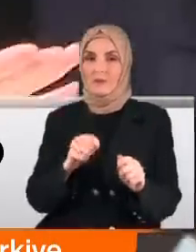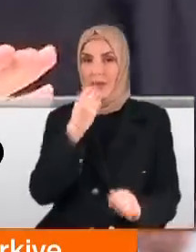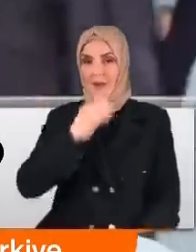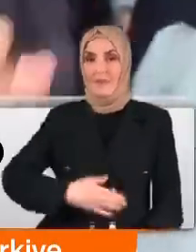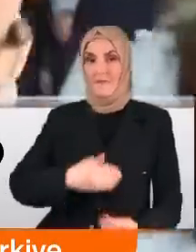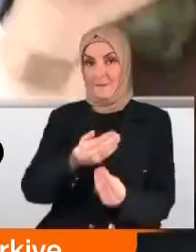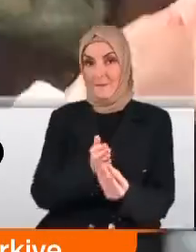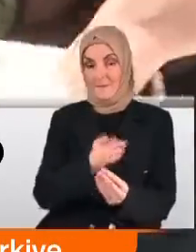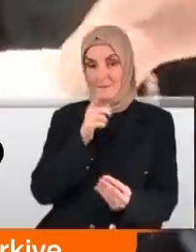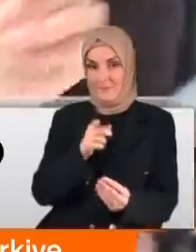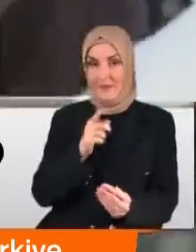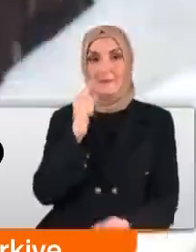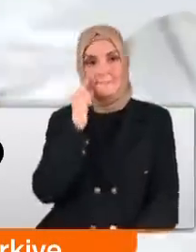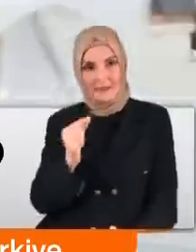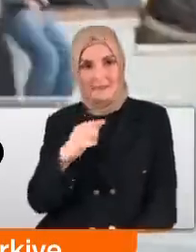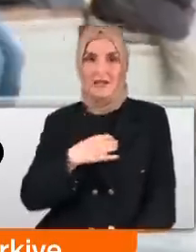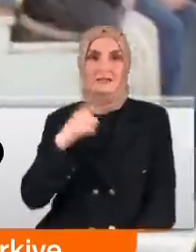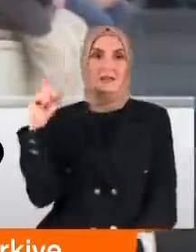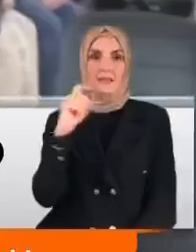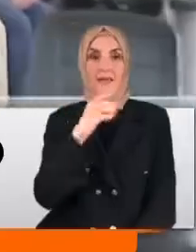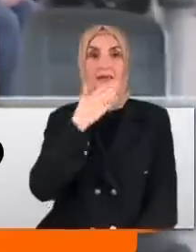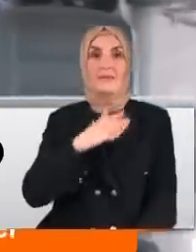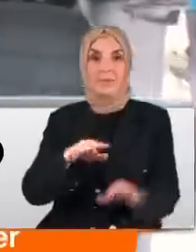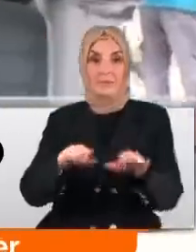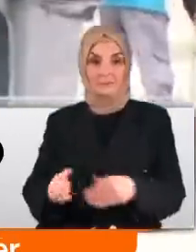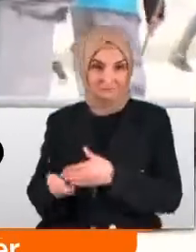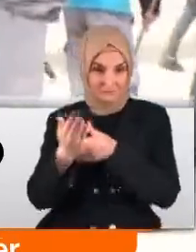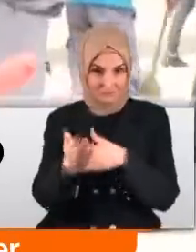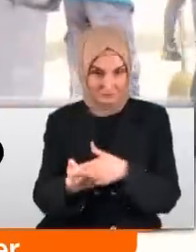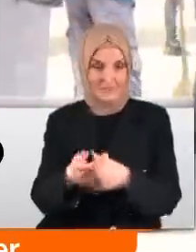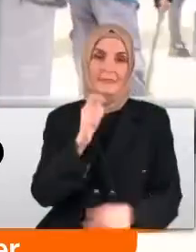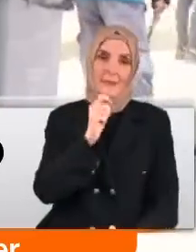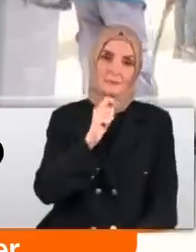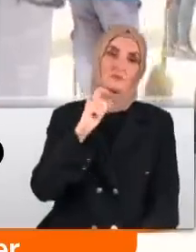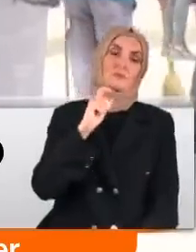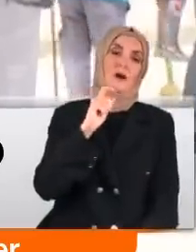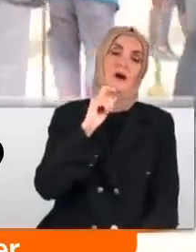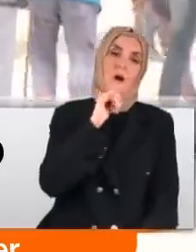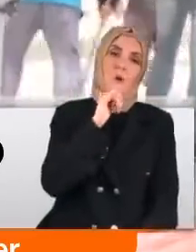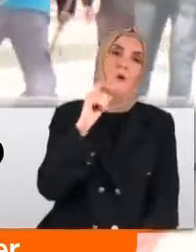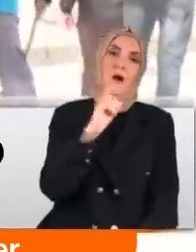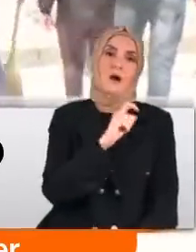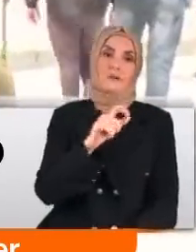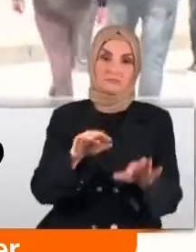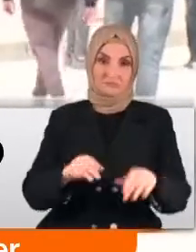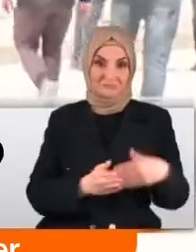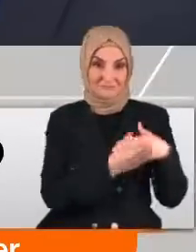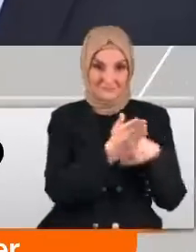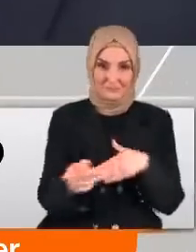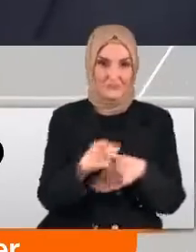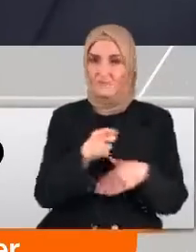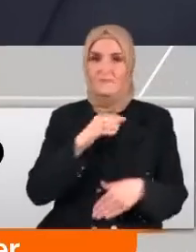ve Haziran ayında emeklilik dilekçesi vermek ile Temmuz ve Ağustos ayında emeklilik dilekçesi vermek arasında hiçbir fark